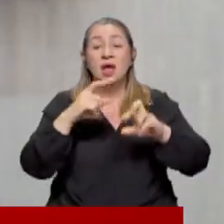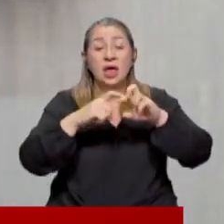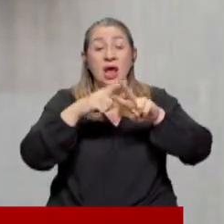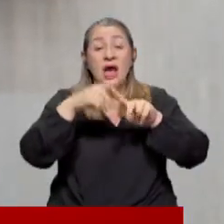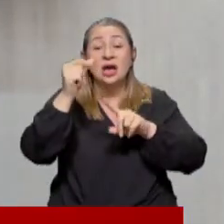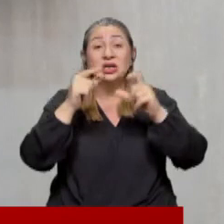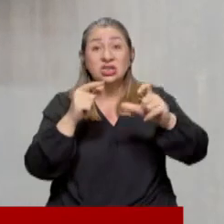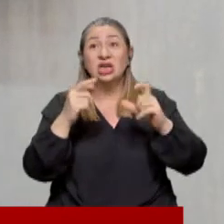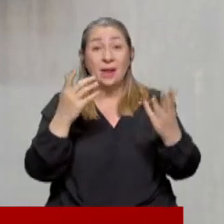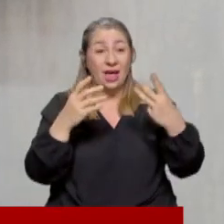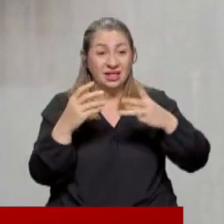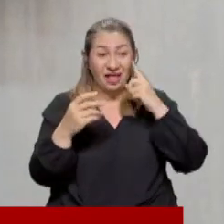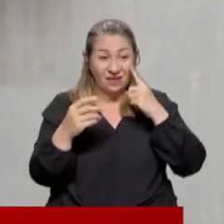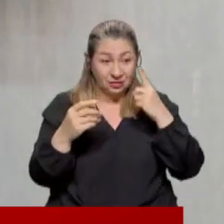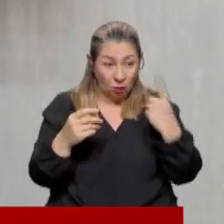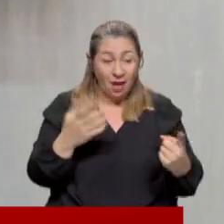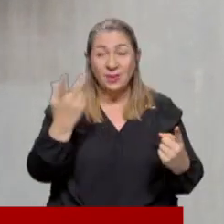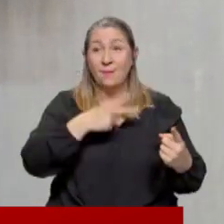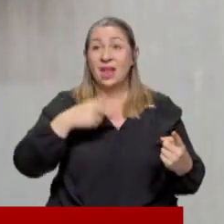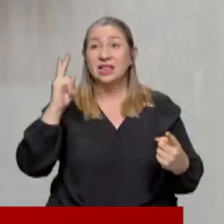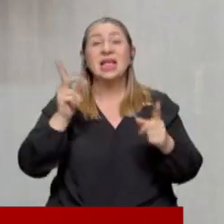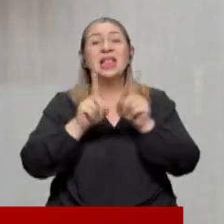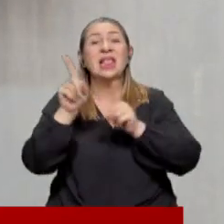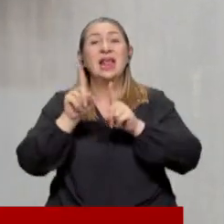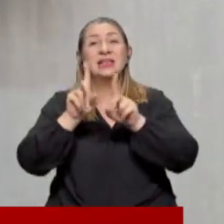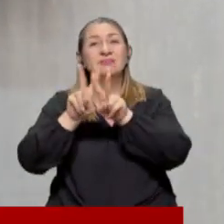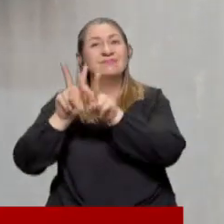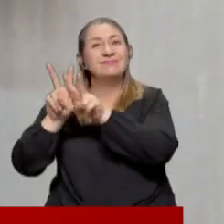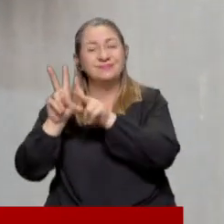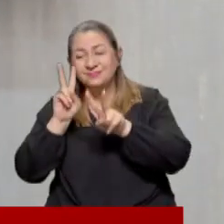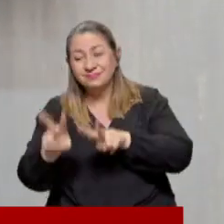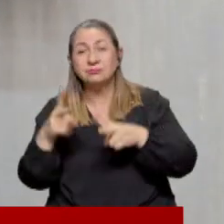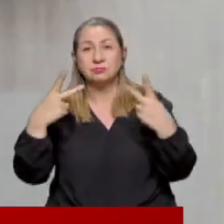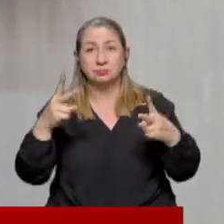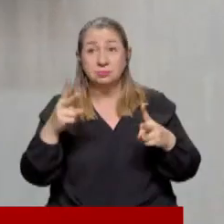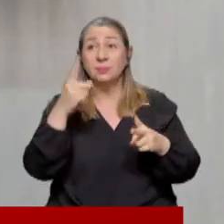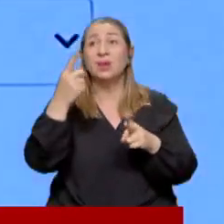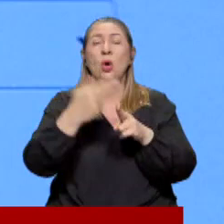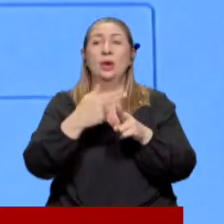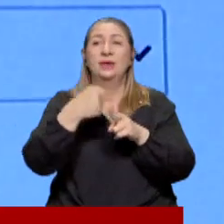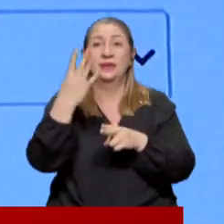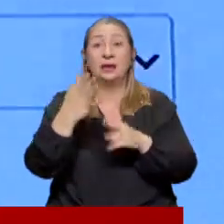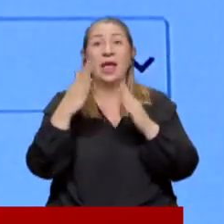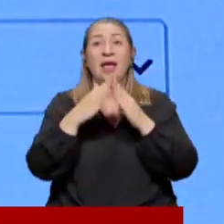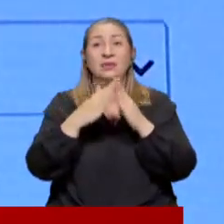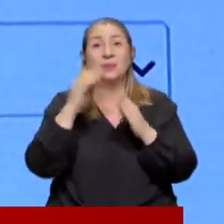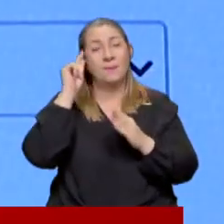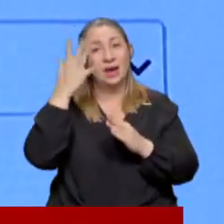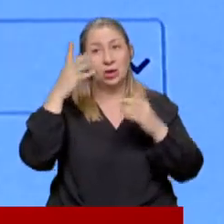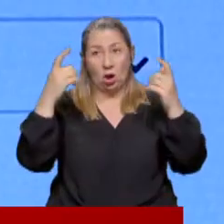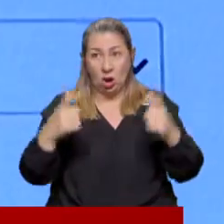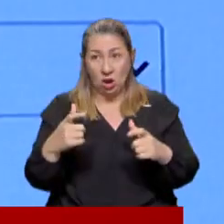hiç bedelleri hem edevlet üzerinden hem de belediyelerin İnternet sitelerinden ulaşmak mümkün bir örnek verelim evimiz